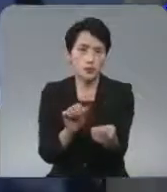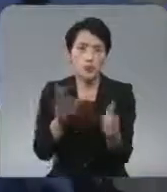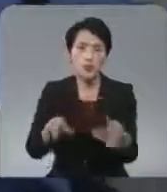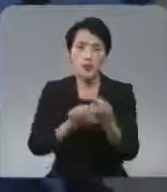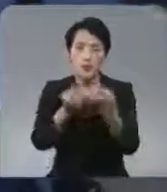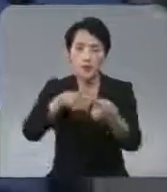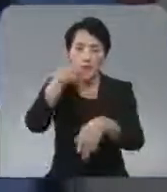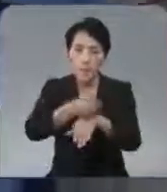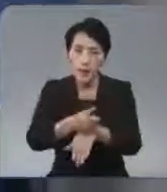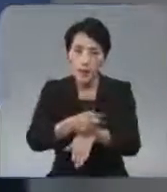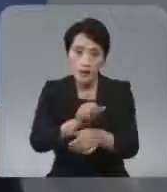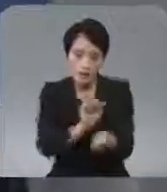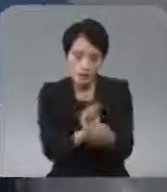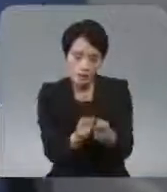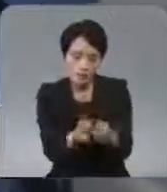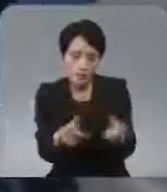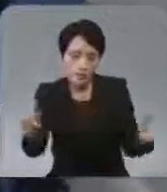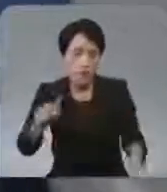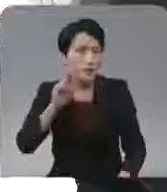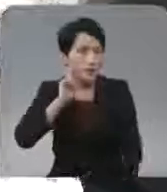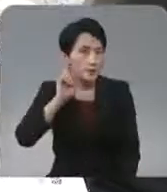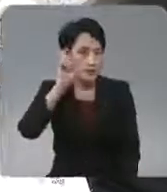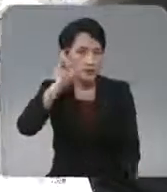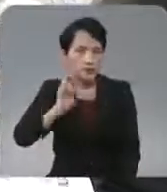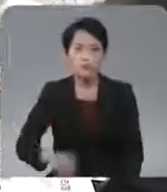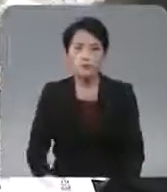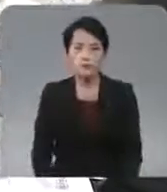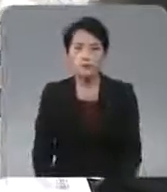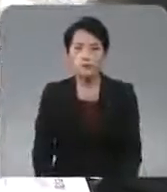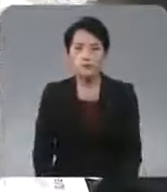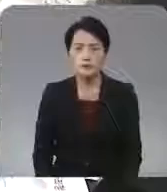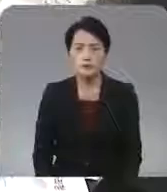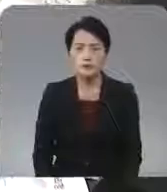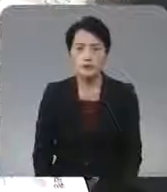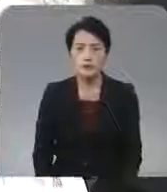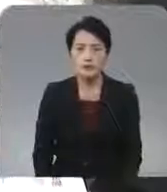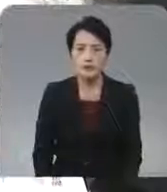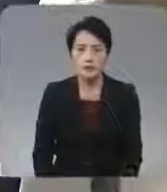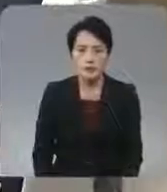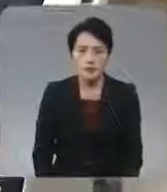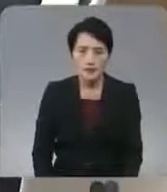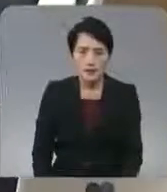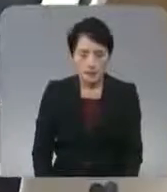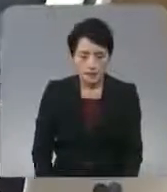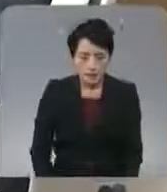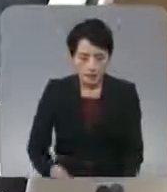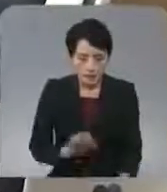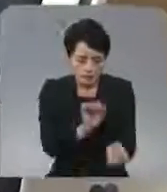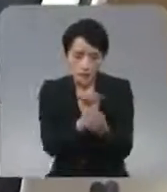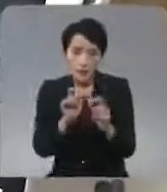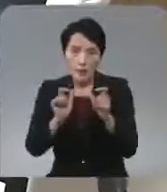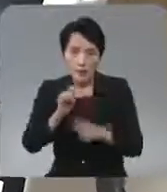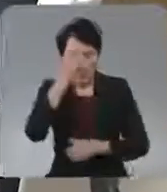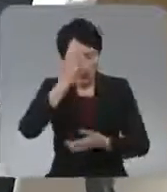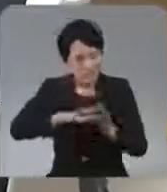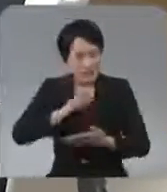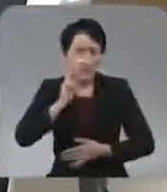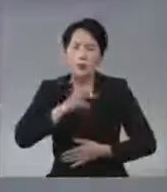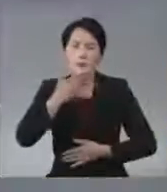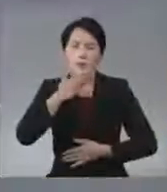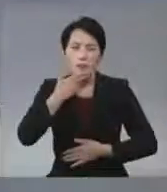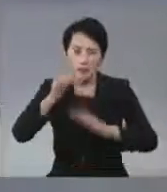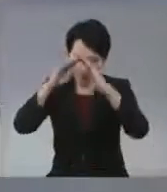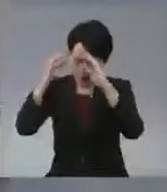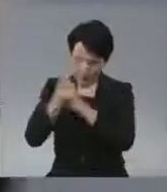カムが他の種類のコロナ株を抜いて優勢になる可能性があるとされていますこのため防疫当局